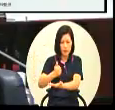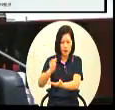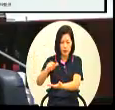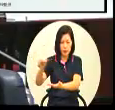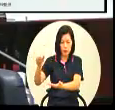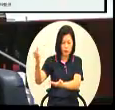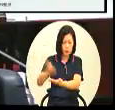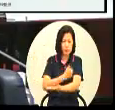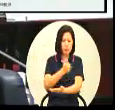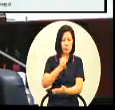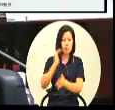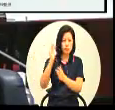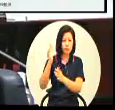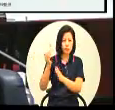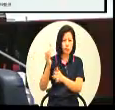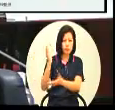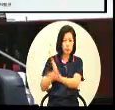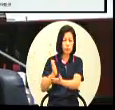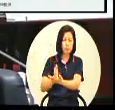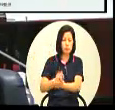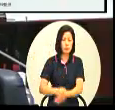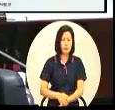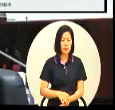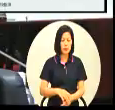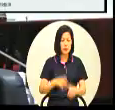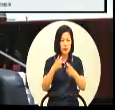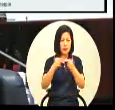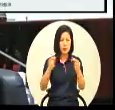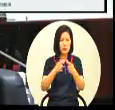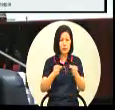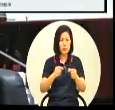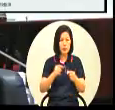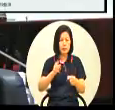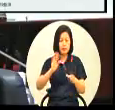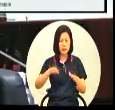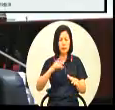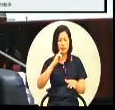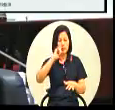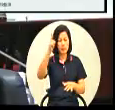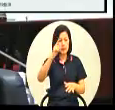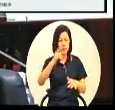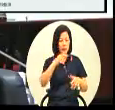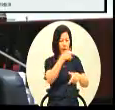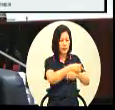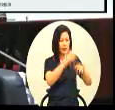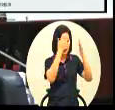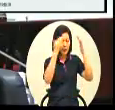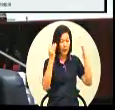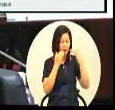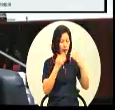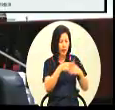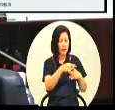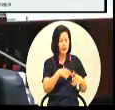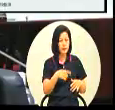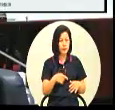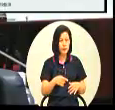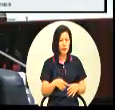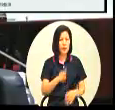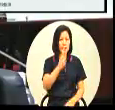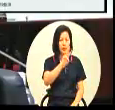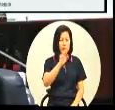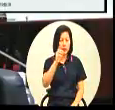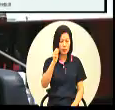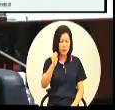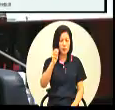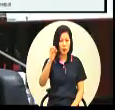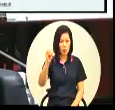以啊，日本的官方现在在控告我们南韩的政府，因为为什么？是根据加入 WTO 的一个